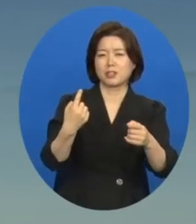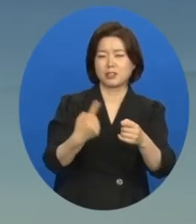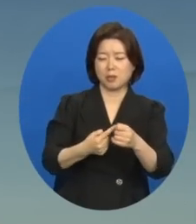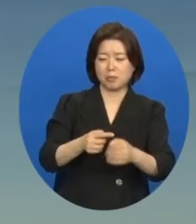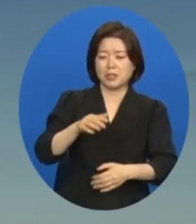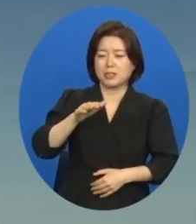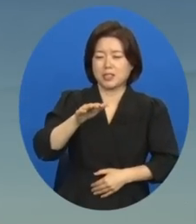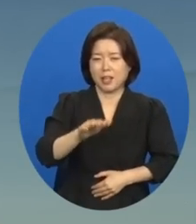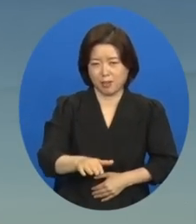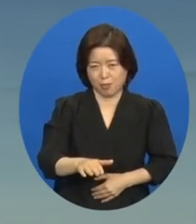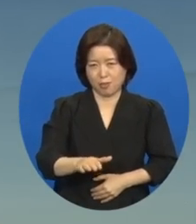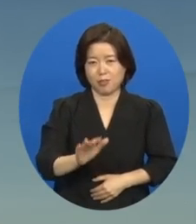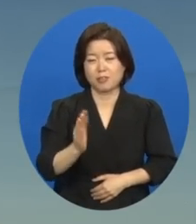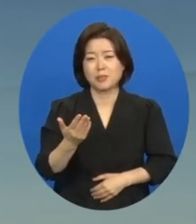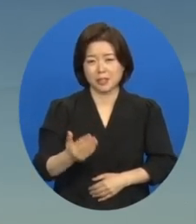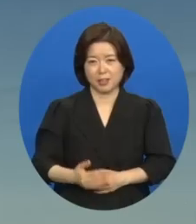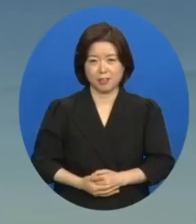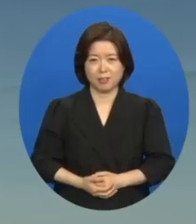걸음이에요.